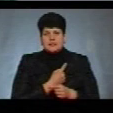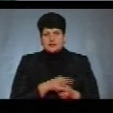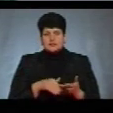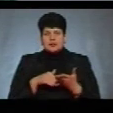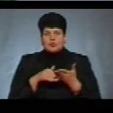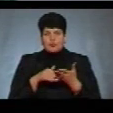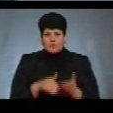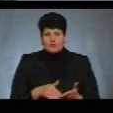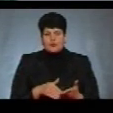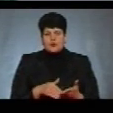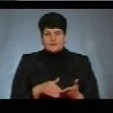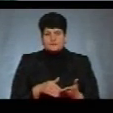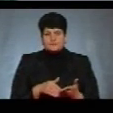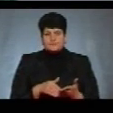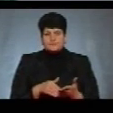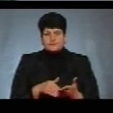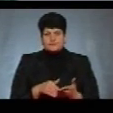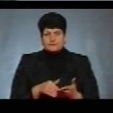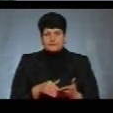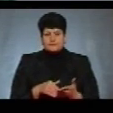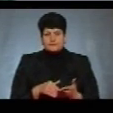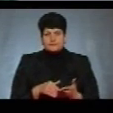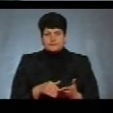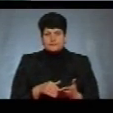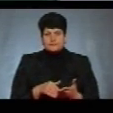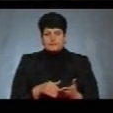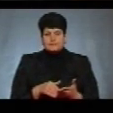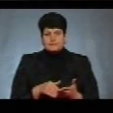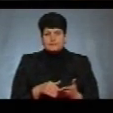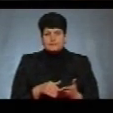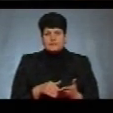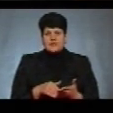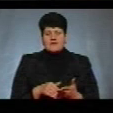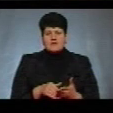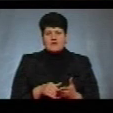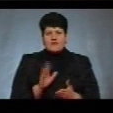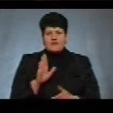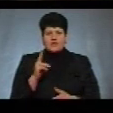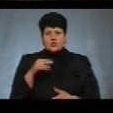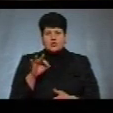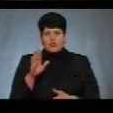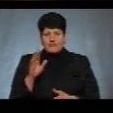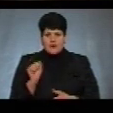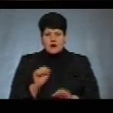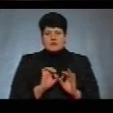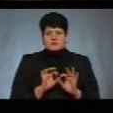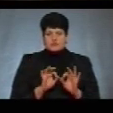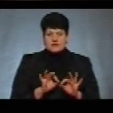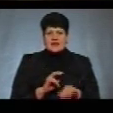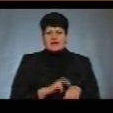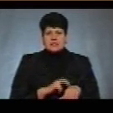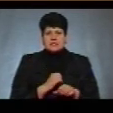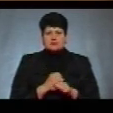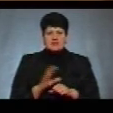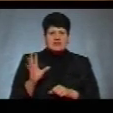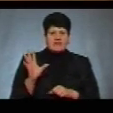час, яка існує, мабуть, не існує за ременних тем. Вдова Віталія Ващенка Наталія розповідає, лікарі